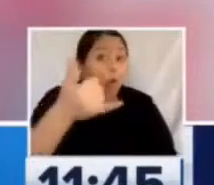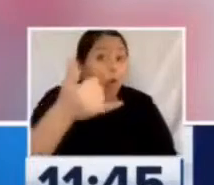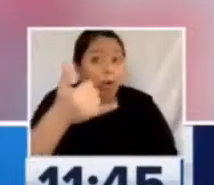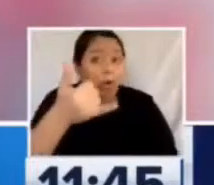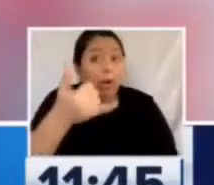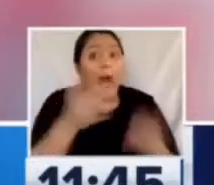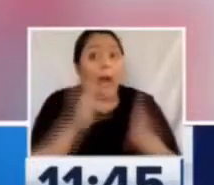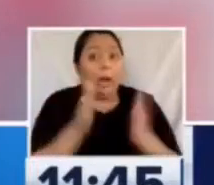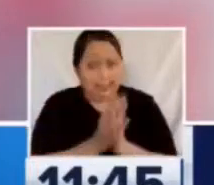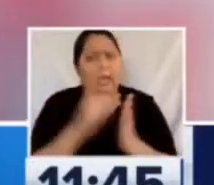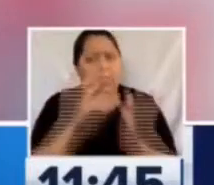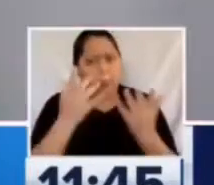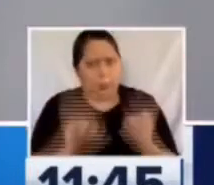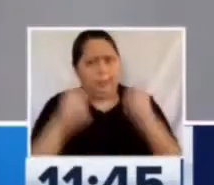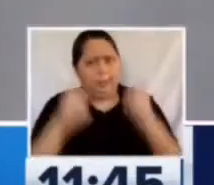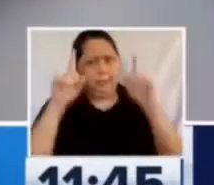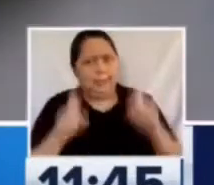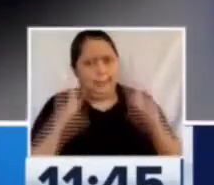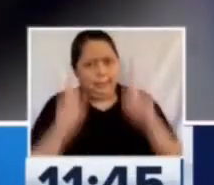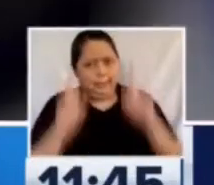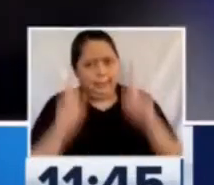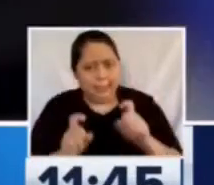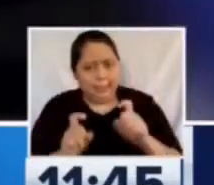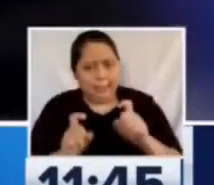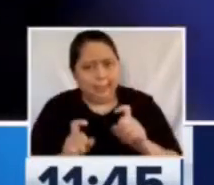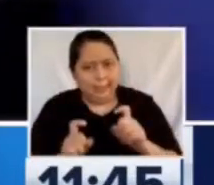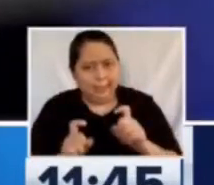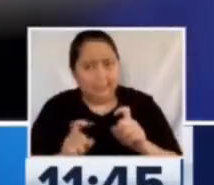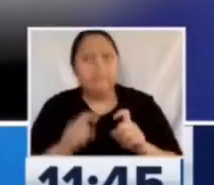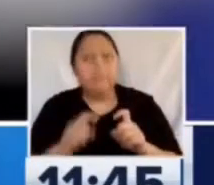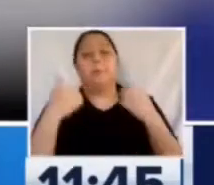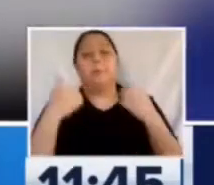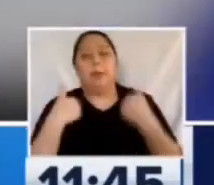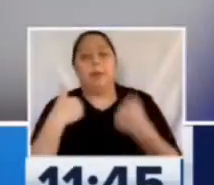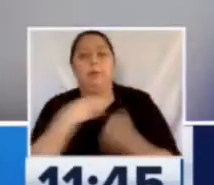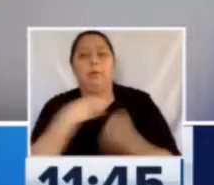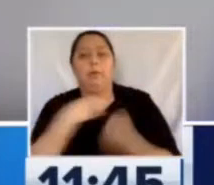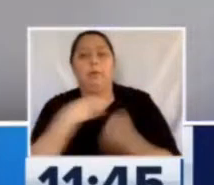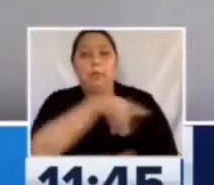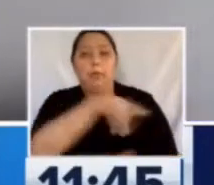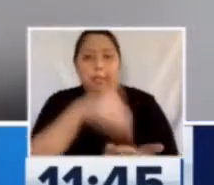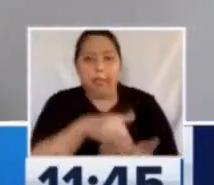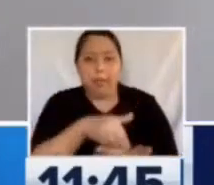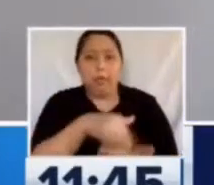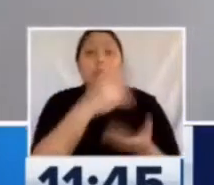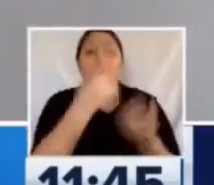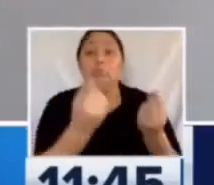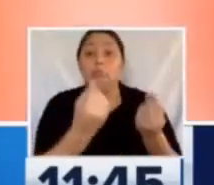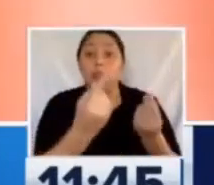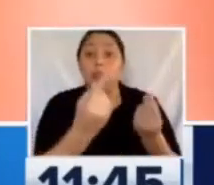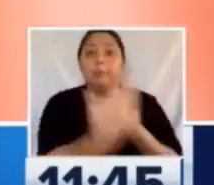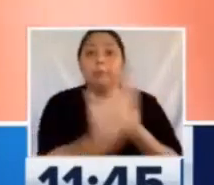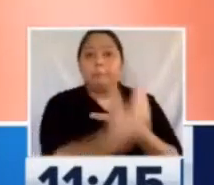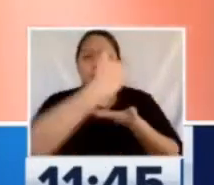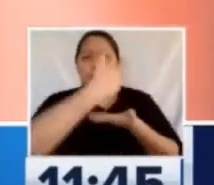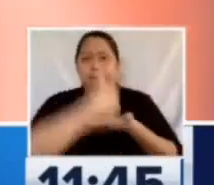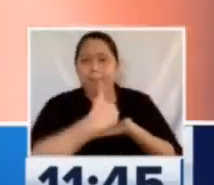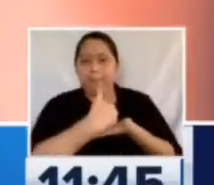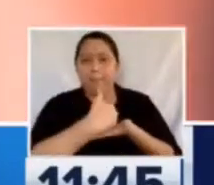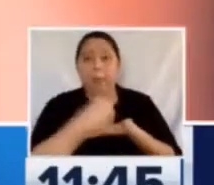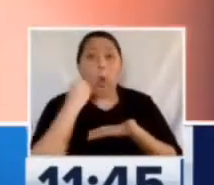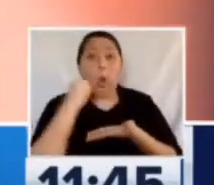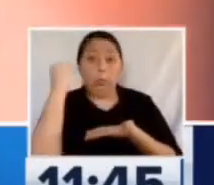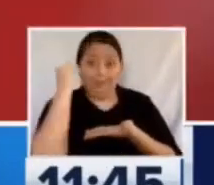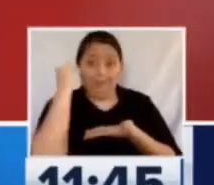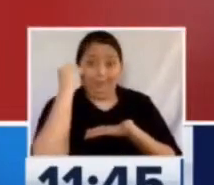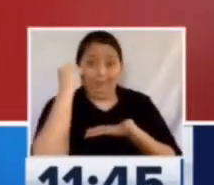kailangan nyo magpa-test. So every Wednesday and Friday, yung aming drive-thru testing. PCR po pareho to.